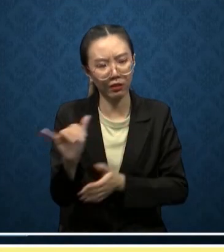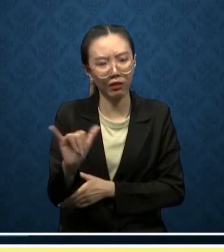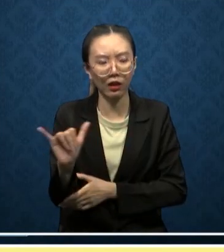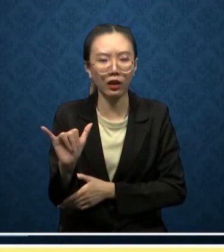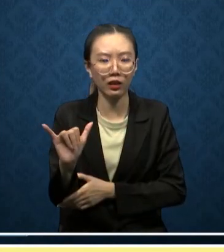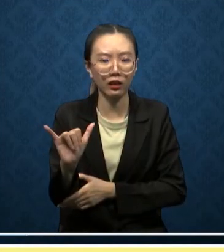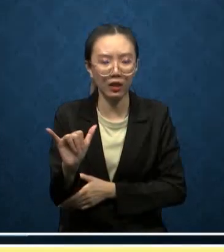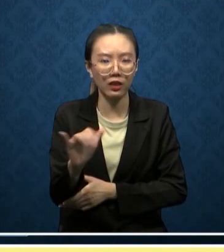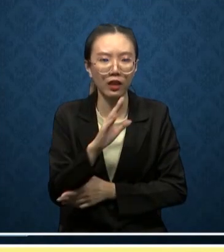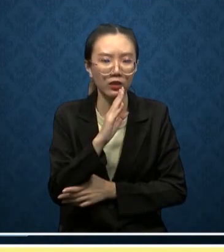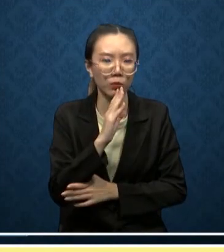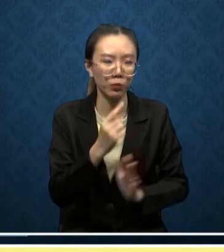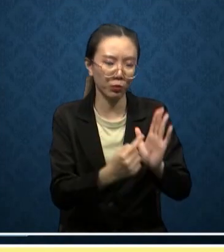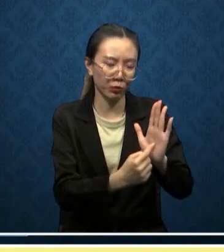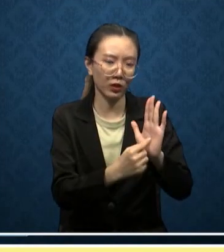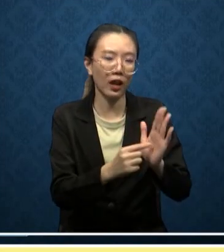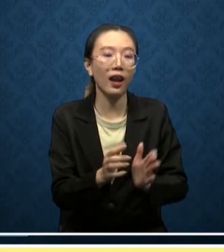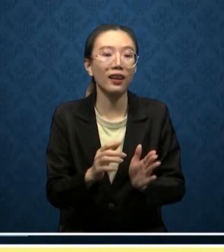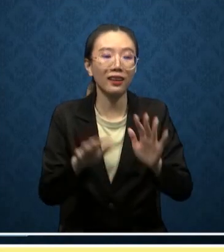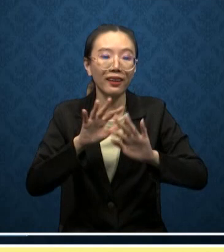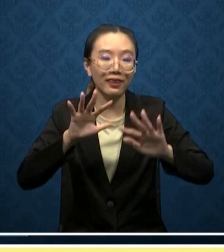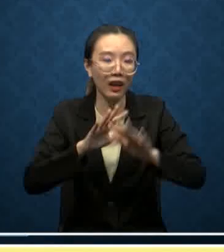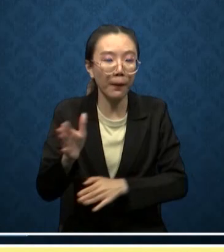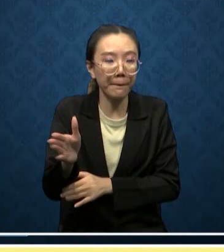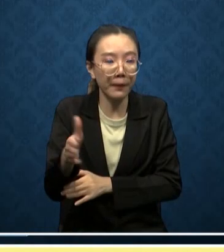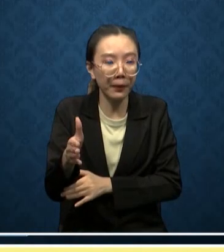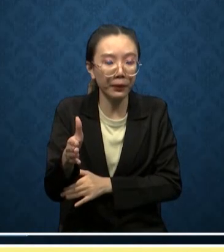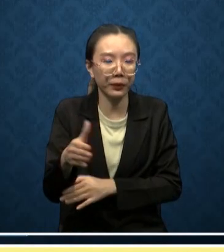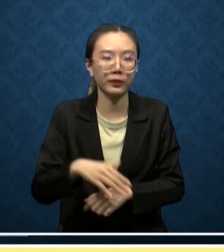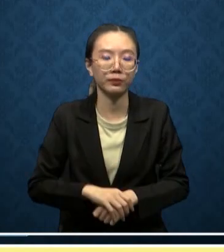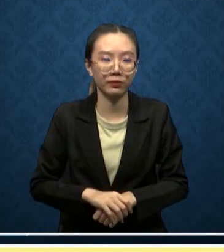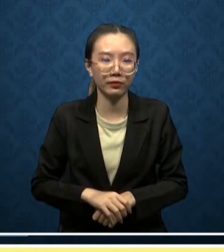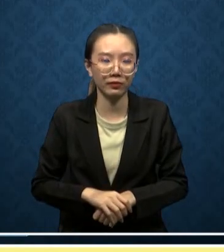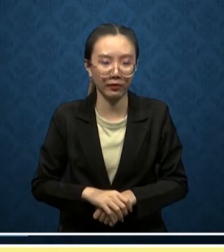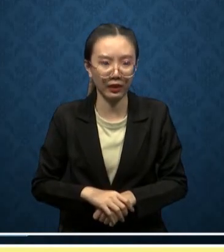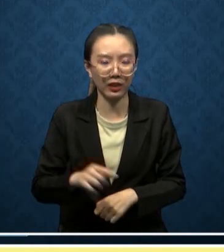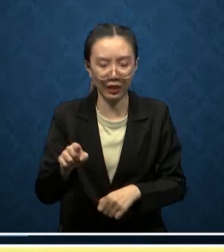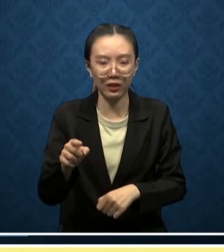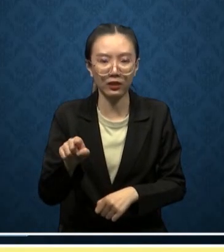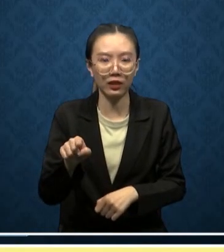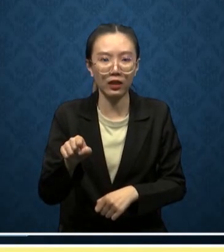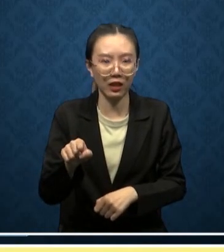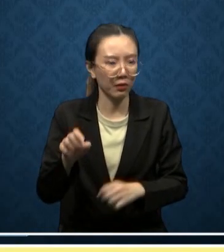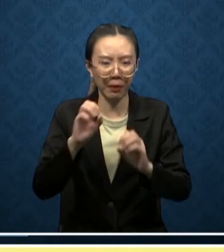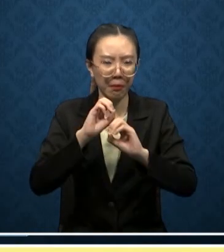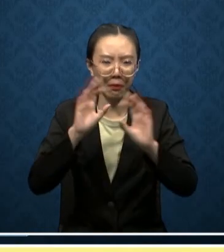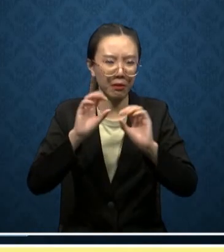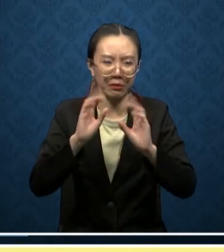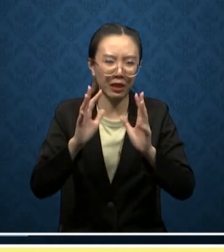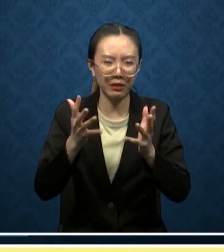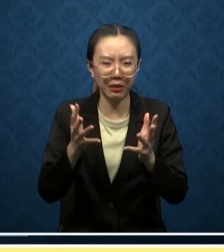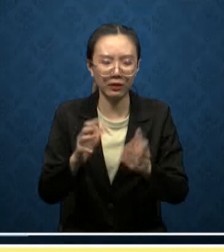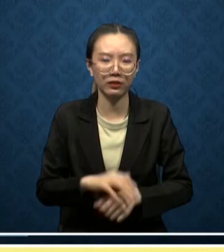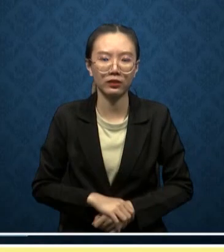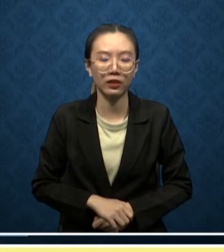ที่จะเป็นต้นแบบได้ยังไม่เกิดเหมือนกับประมงไปทำเรื่องของ zing by Mapแล้วบอกนี่คืออัจฉริยานะครับความชัดเจนตรงนี้จึงไม่เกิด